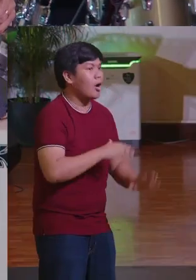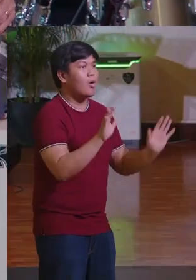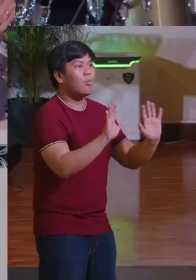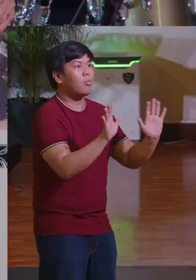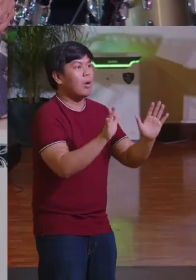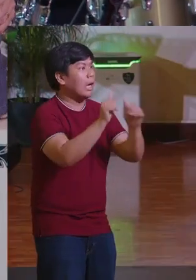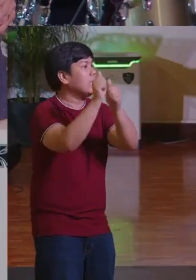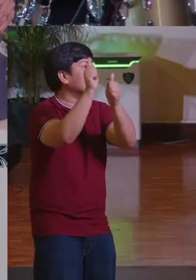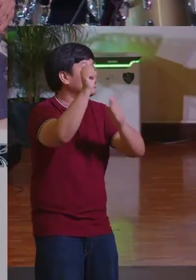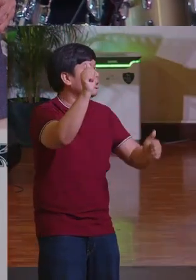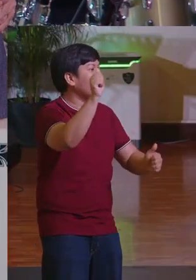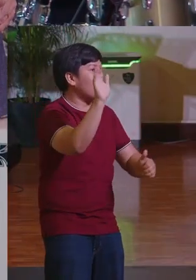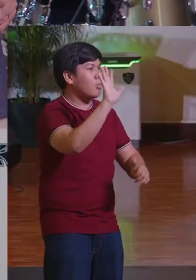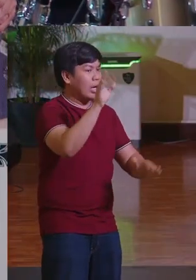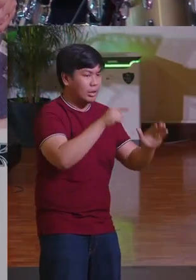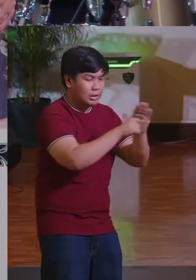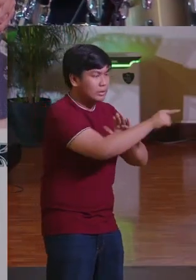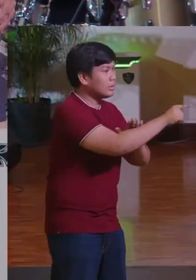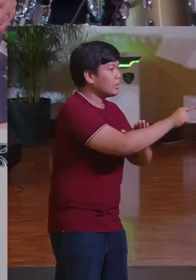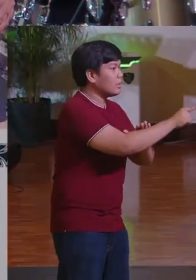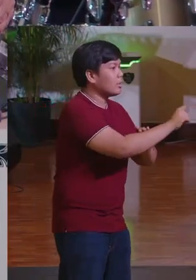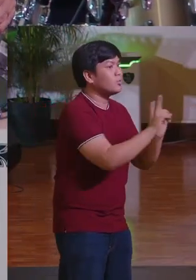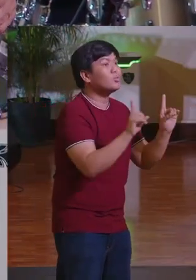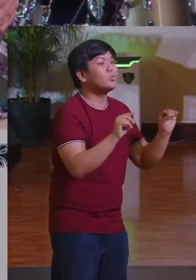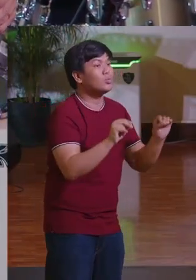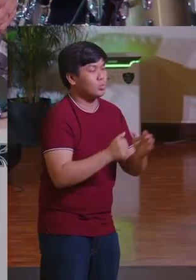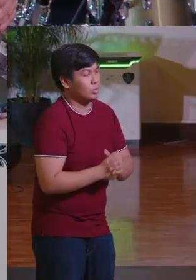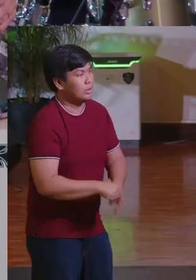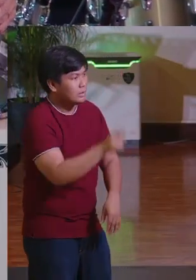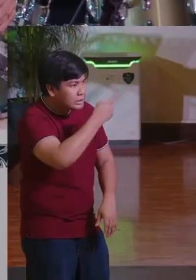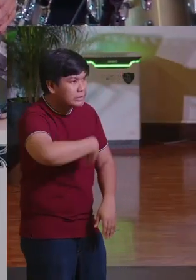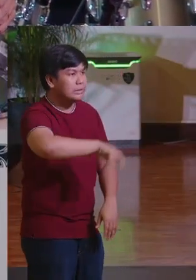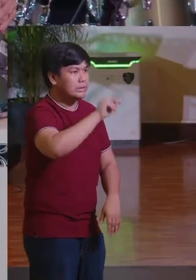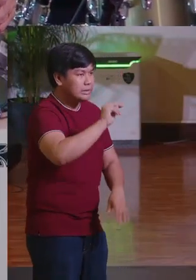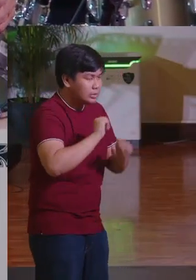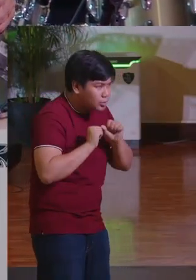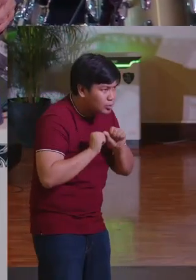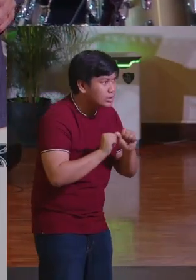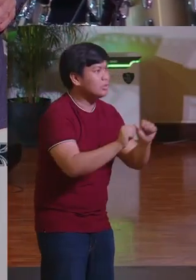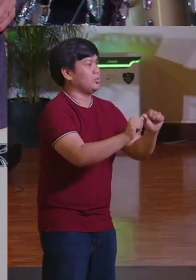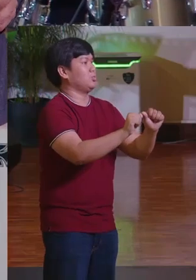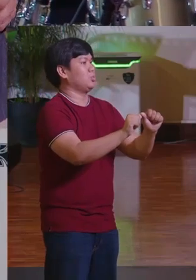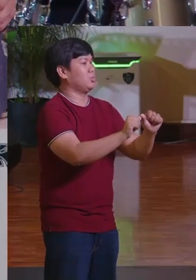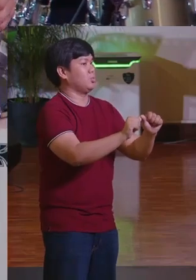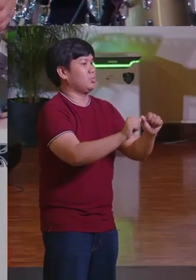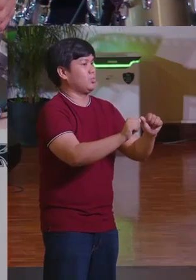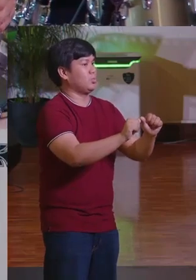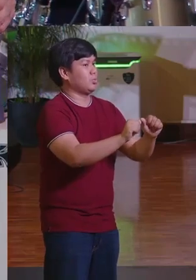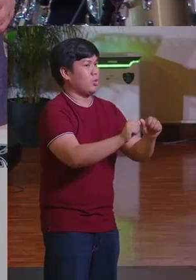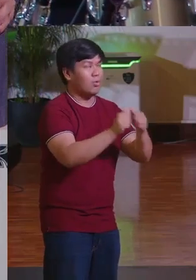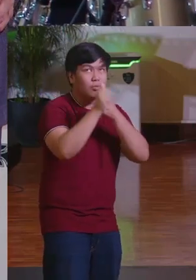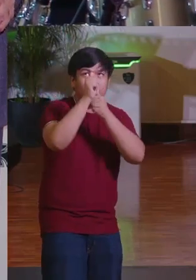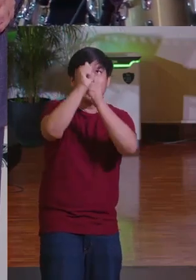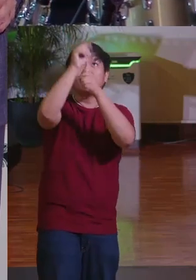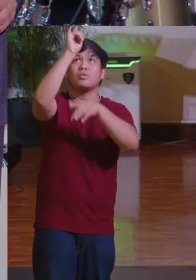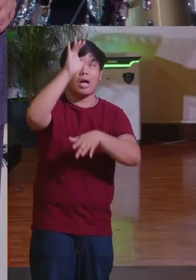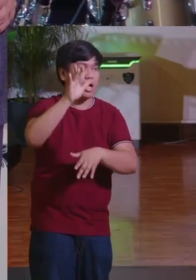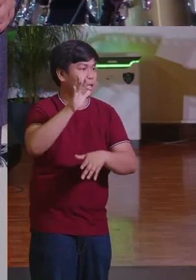palayo sa Kanyang presensya. Sa halip, lalo tayong manatili na lumapit sa Kanya.